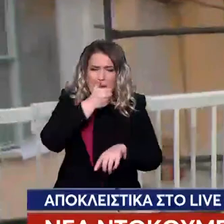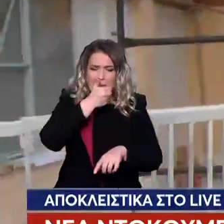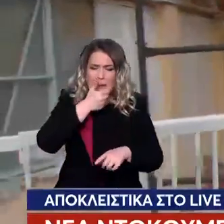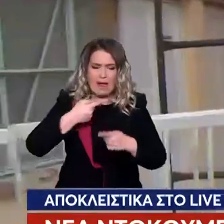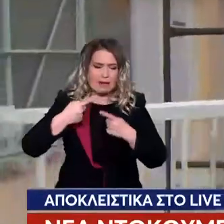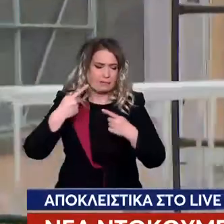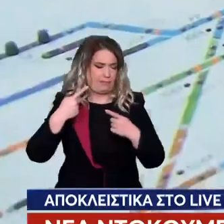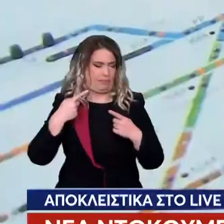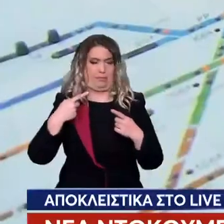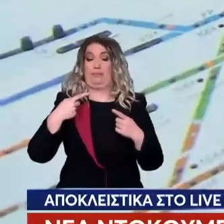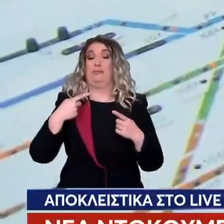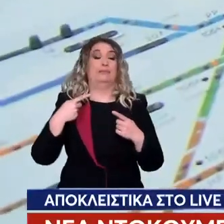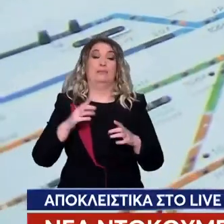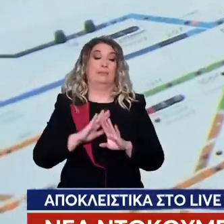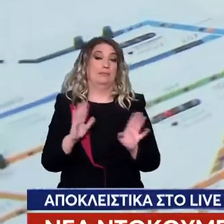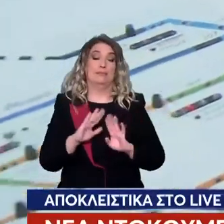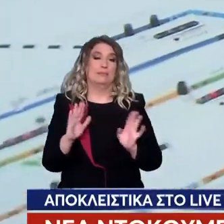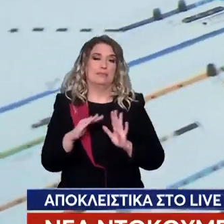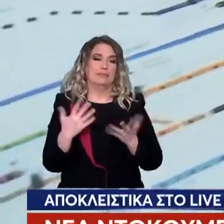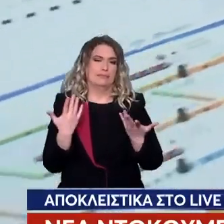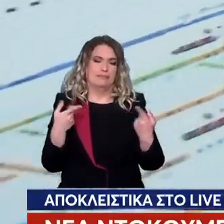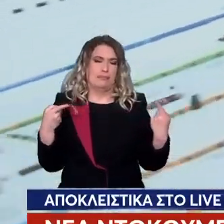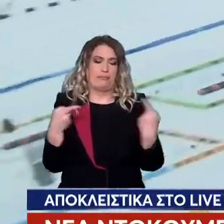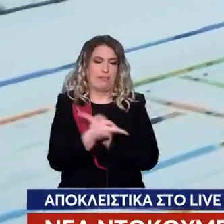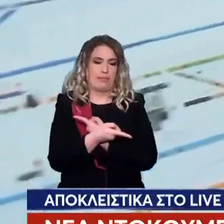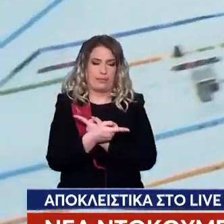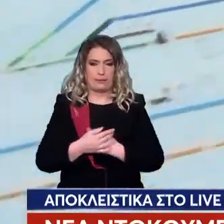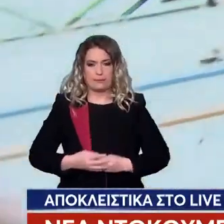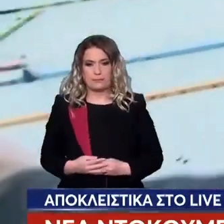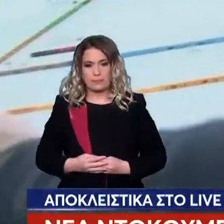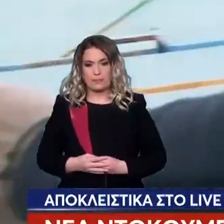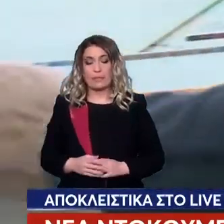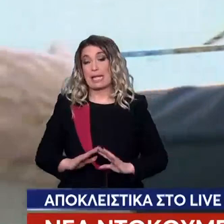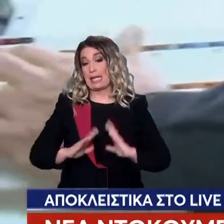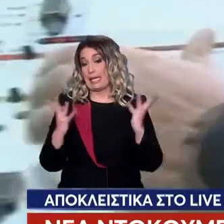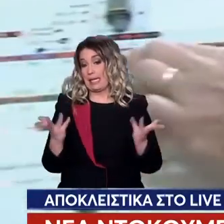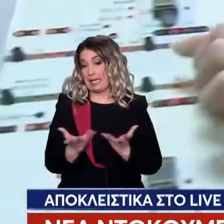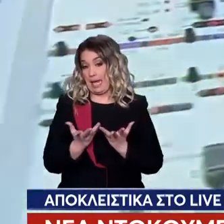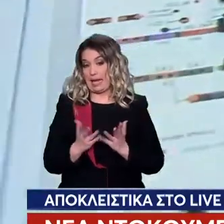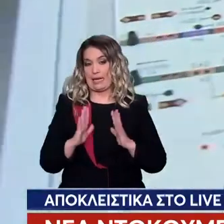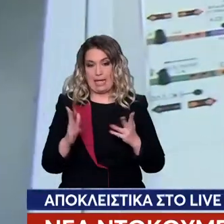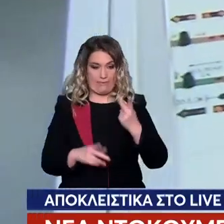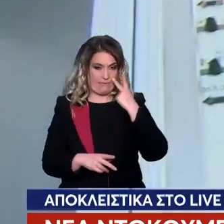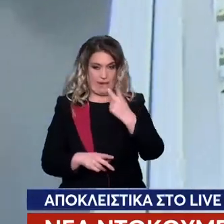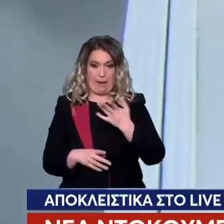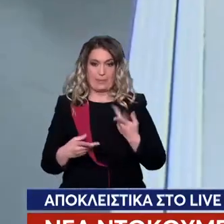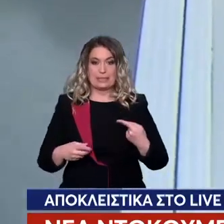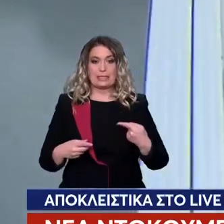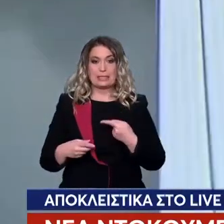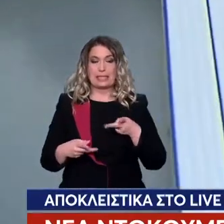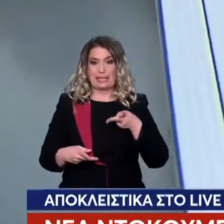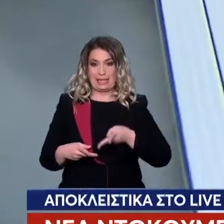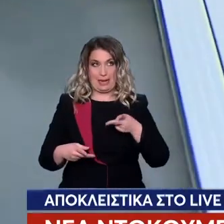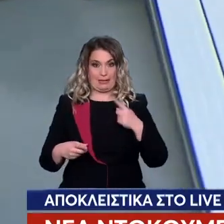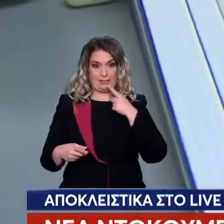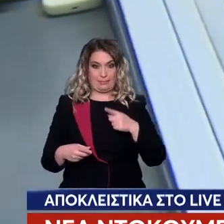υπηρεσιακά τηλέφωνα κανονικά κάθε φορά που μπαίνει ή που φεύγει ένα τρένο από σταθμό ο σταθμάρχης πρέπει να